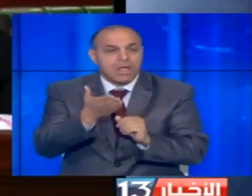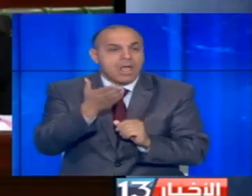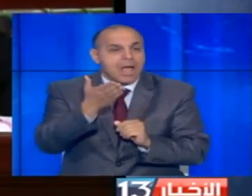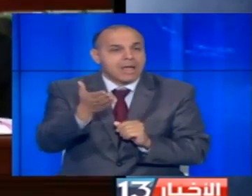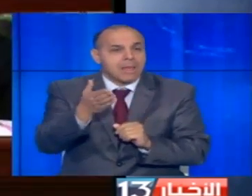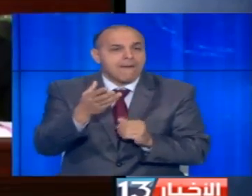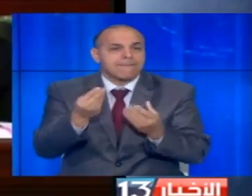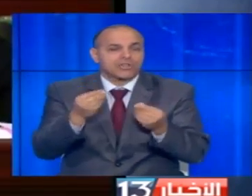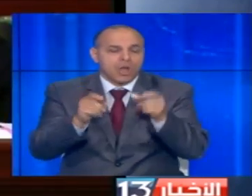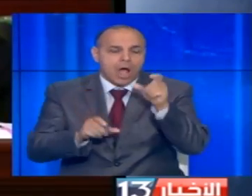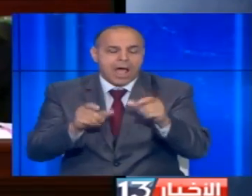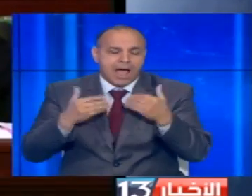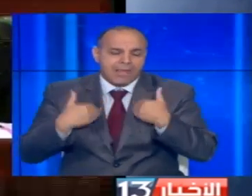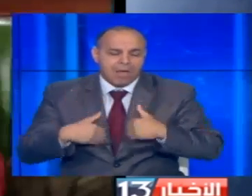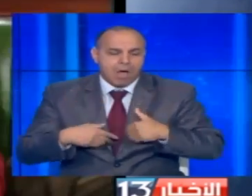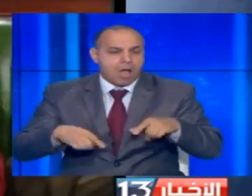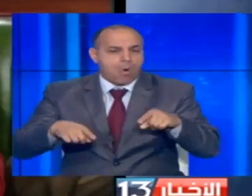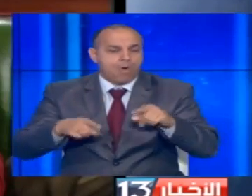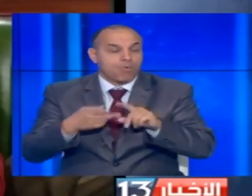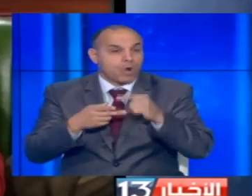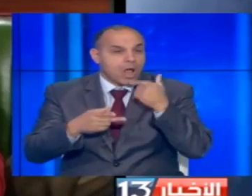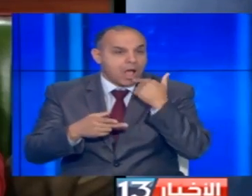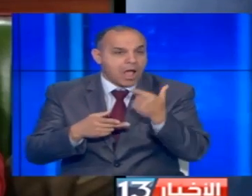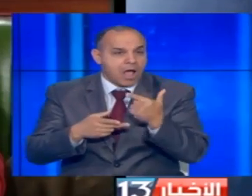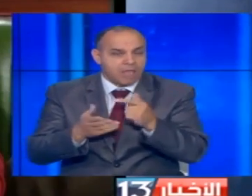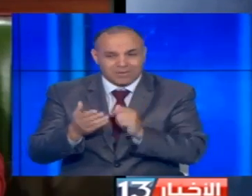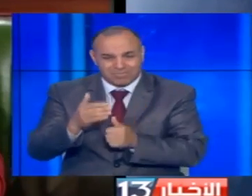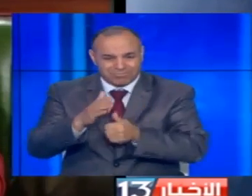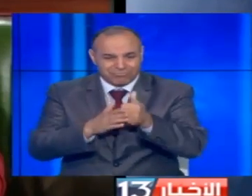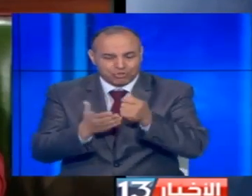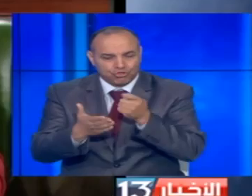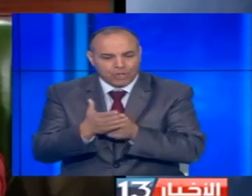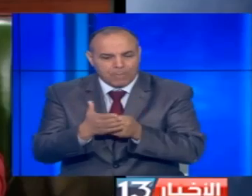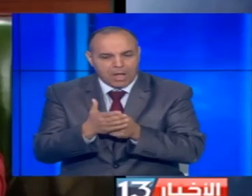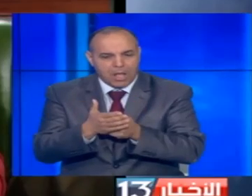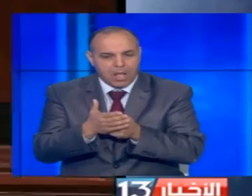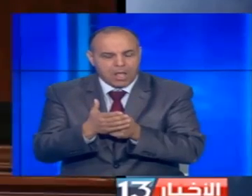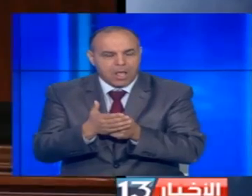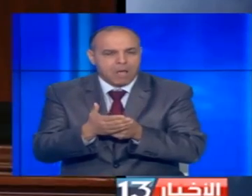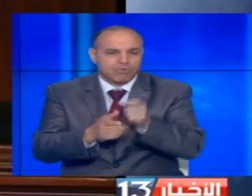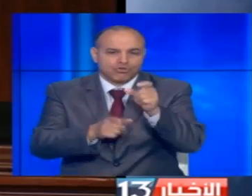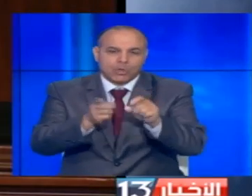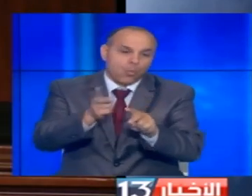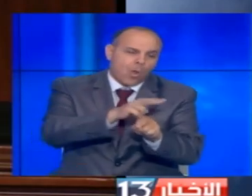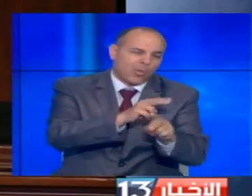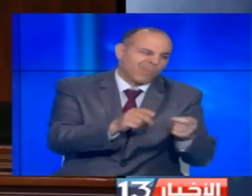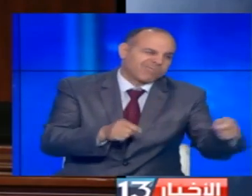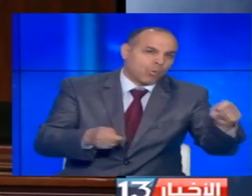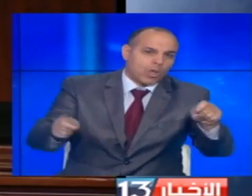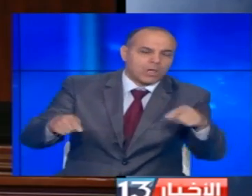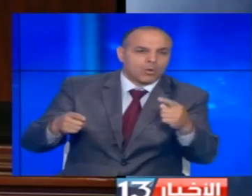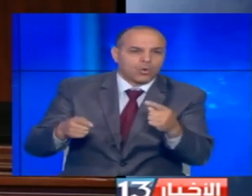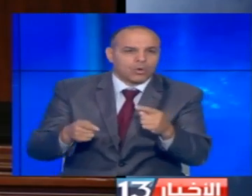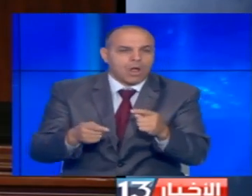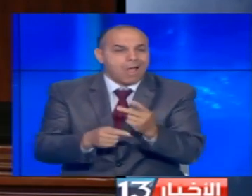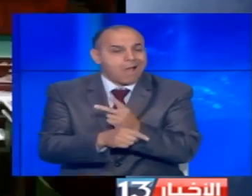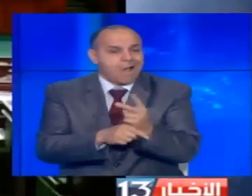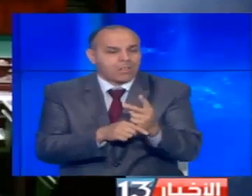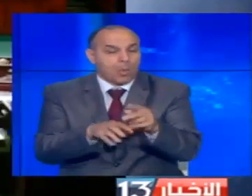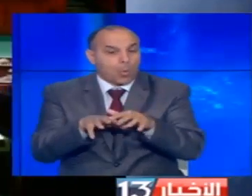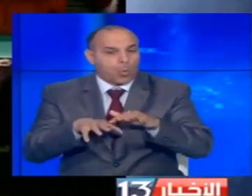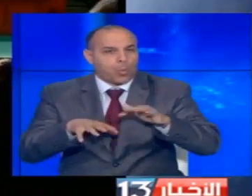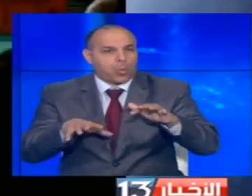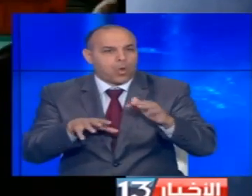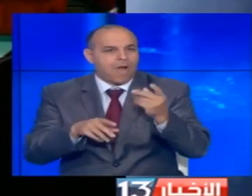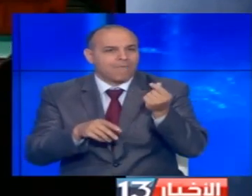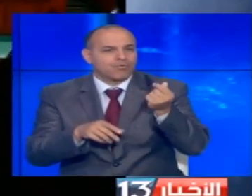عدد من النواب تخوفهم من ان يمنح هذا الامتياز الجبائي لغير مستحقيه فضا عن ما اسموه بخطر استنزاف مخزون